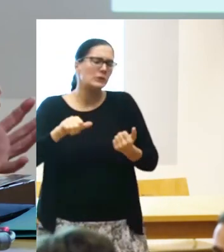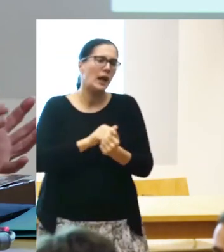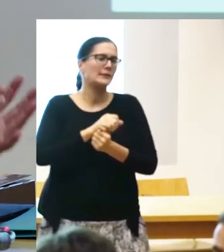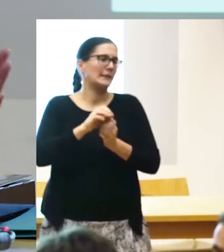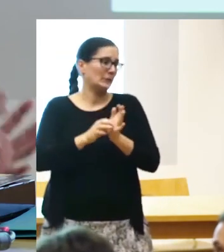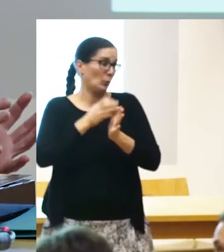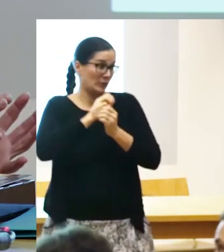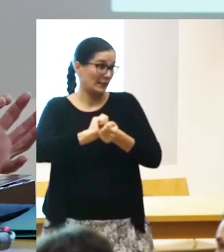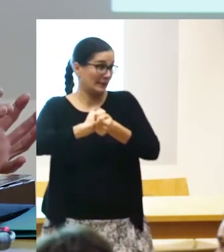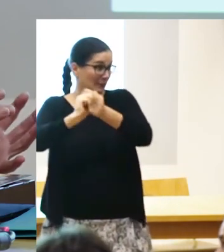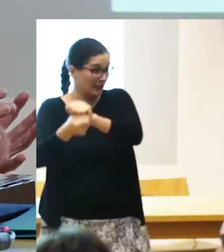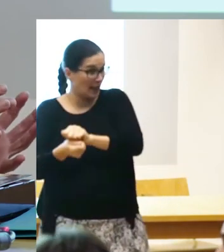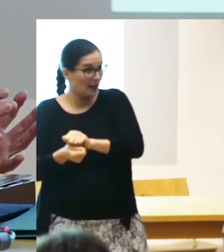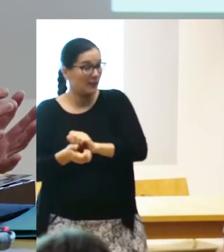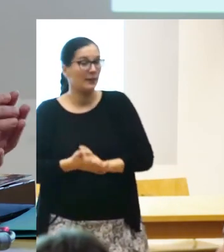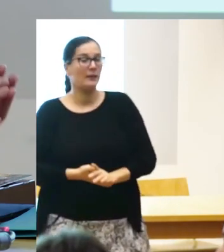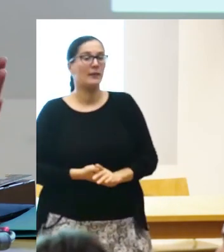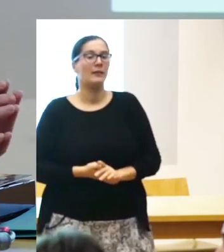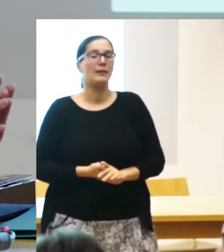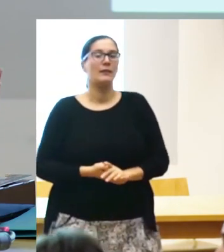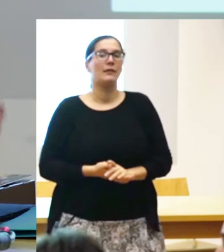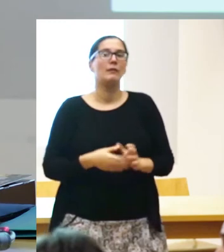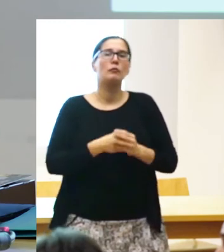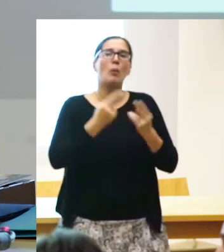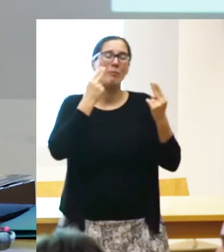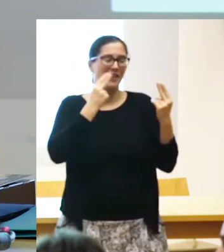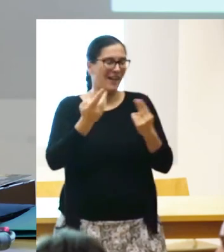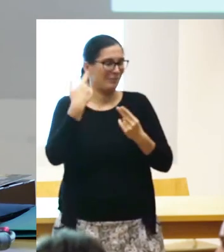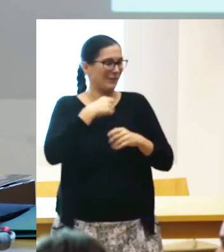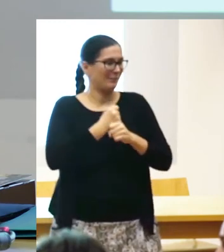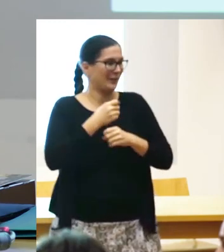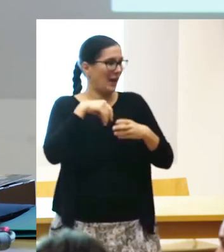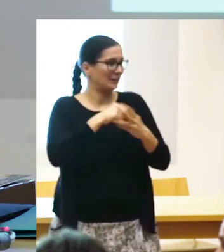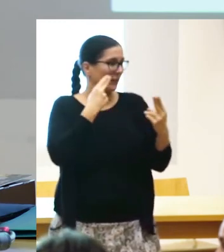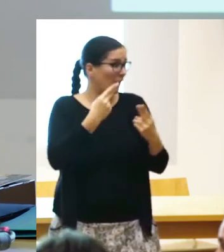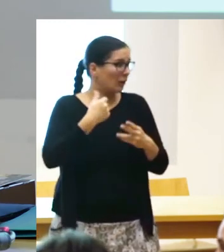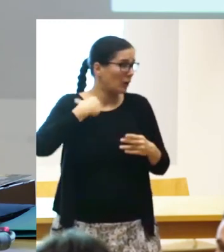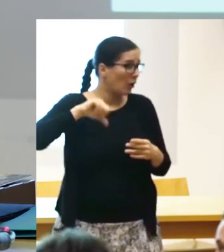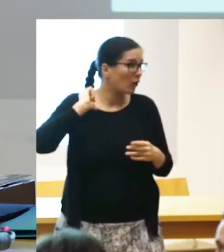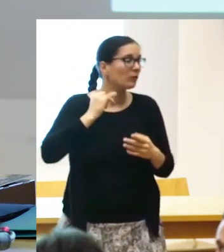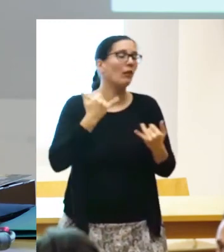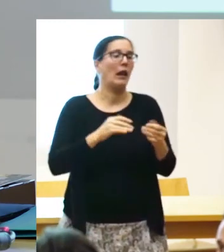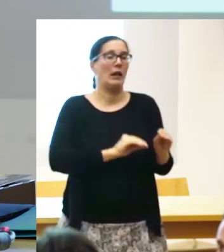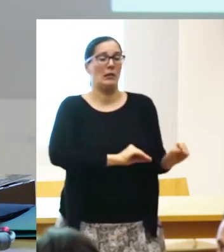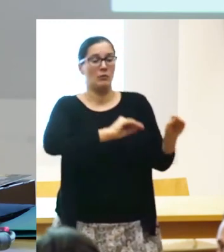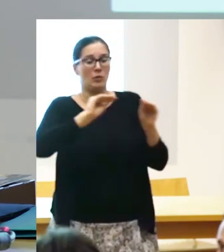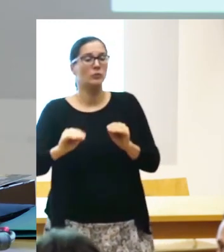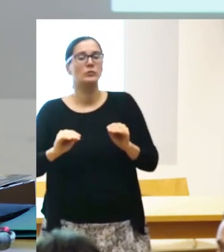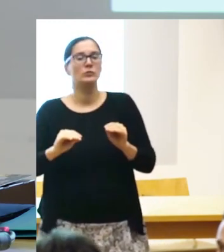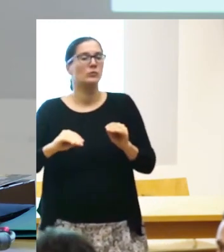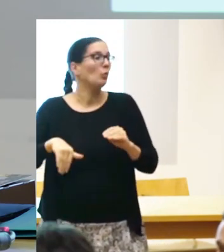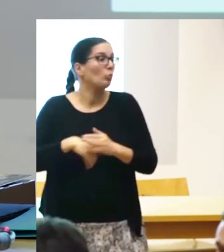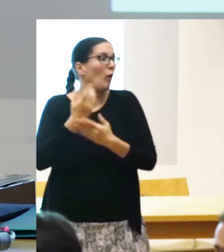z nějakého jasně definovaného také prostoru galerijního, jsme přešli vlastně v tom loňském roce do naprosto improvizované